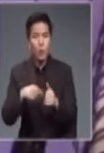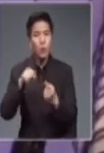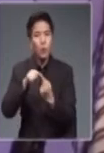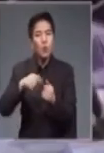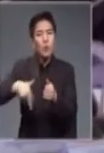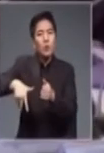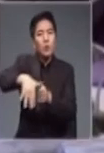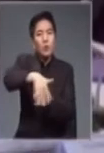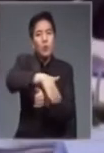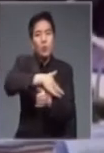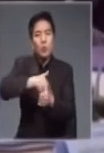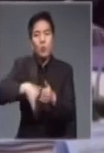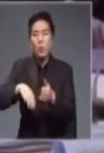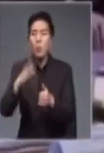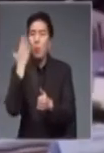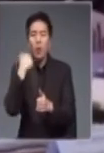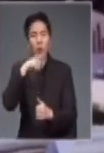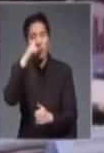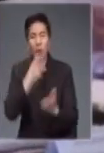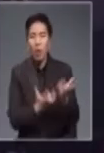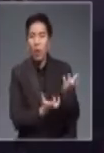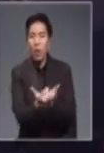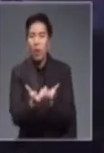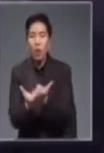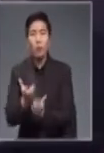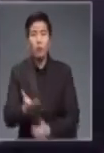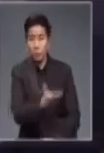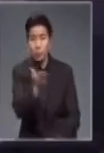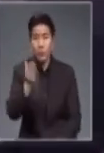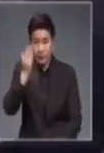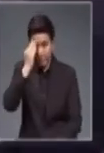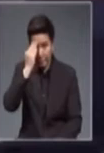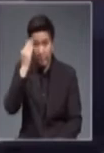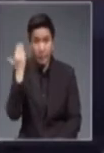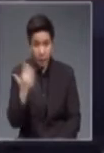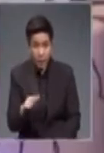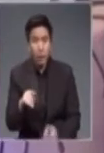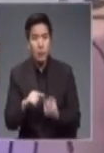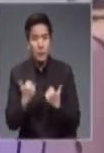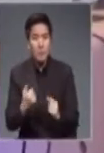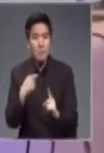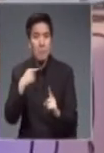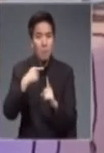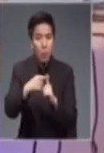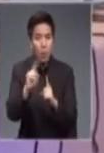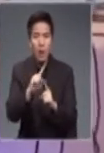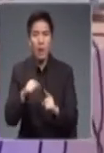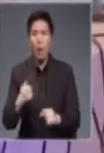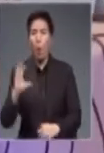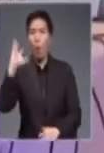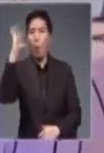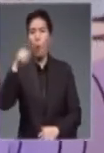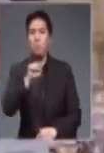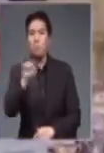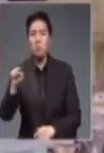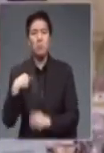โอเน็ตซึ่งโรงเรียนอื่นในพื้นที่ก็ได้นำวิธีการดังกล่าวไปปรับใช้เพื่อขยายผลผมเองนั้นก็เห็นว่าเป็นอีกแนวทางห